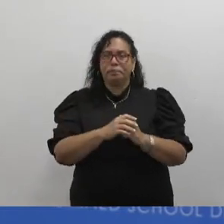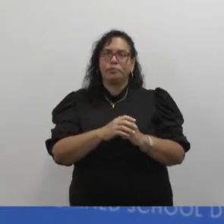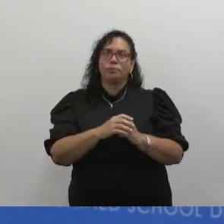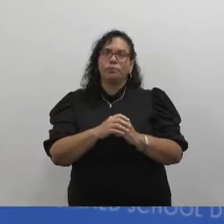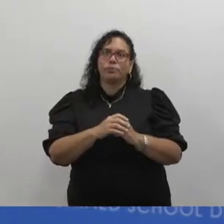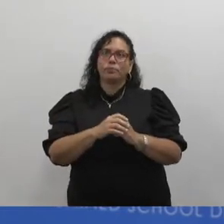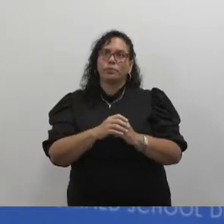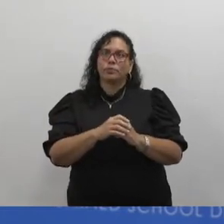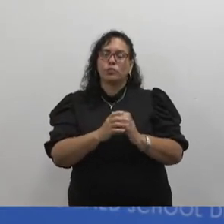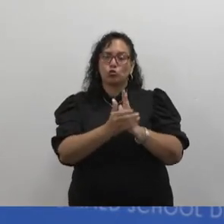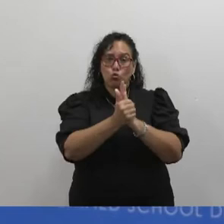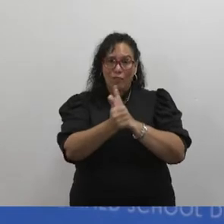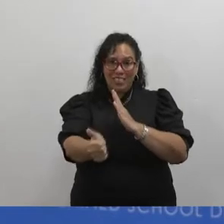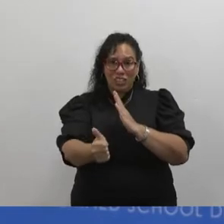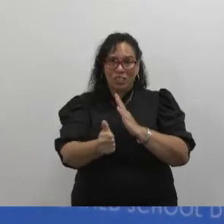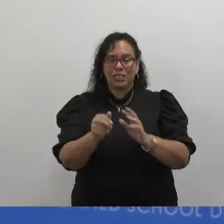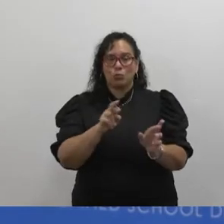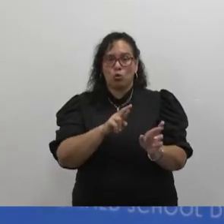nâng này